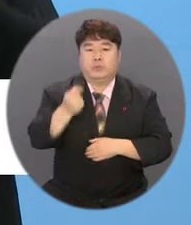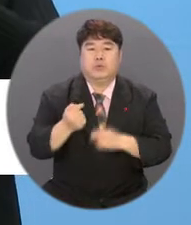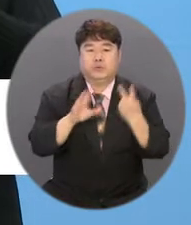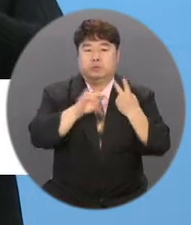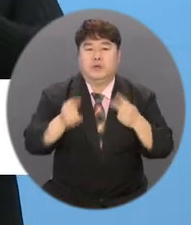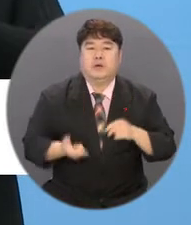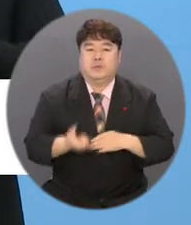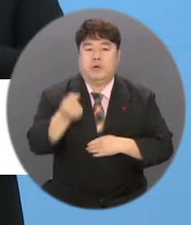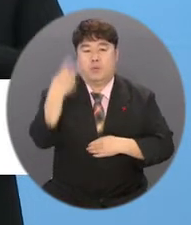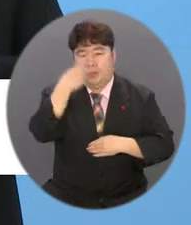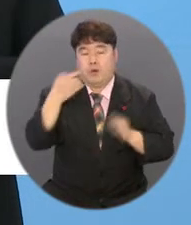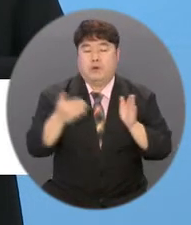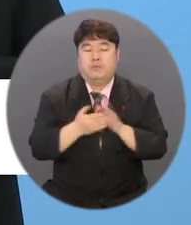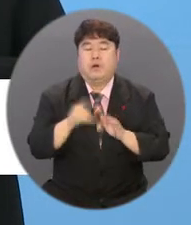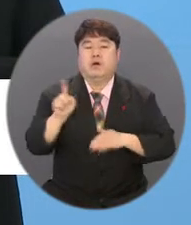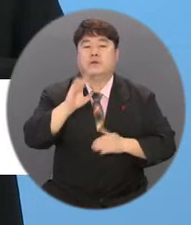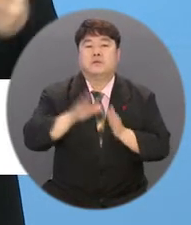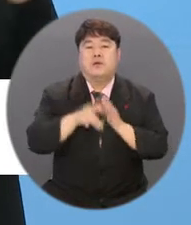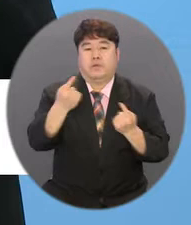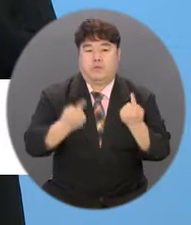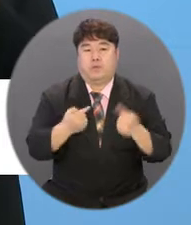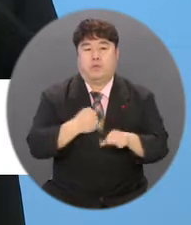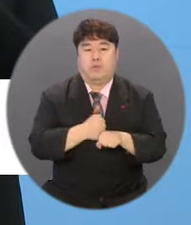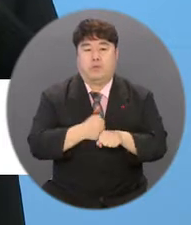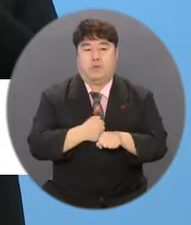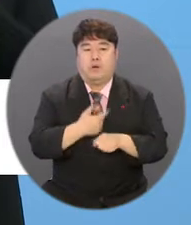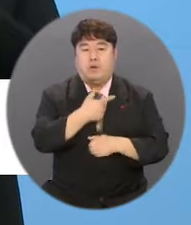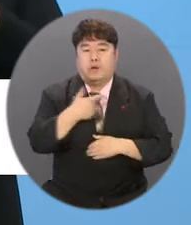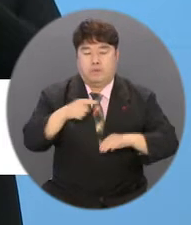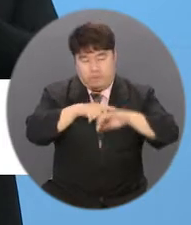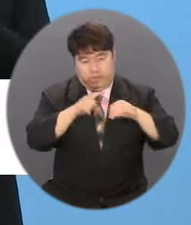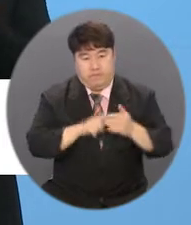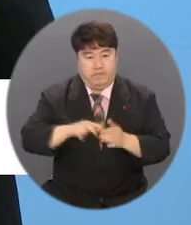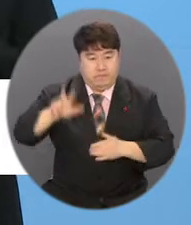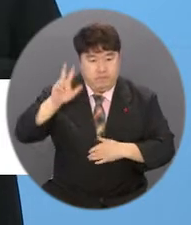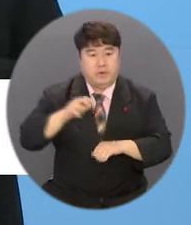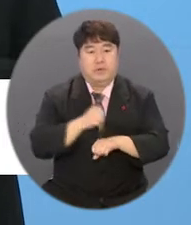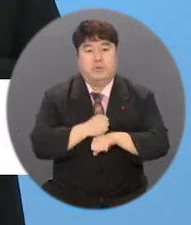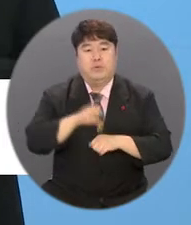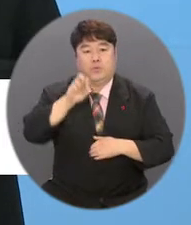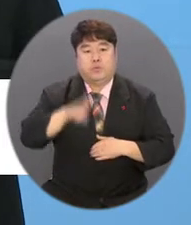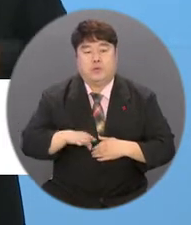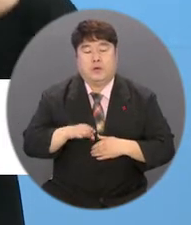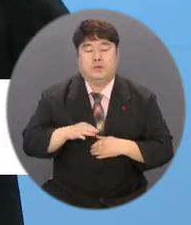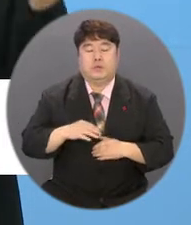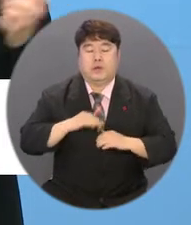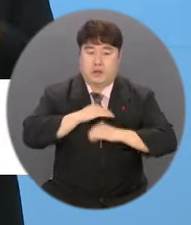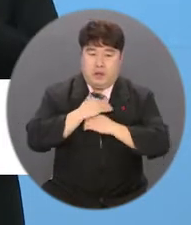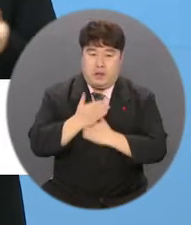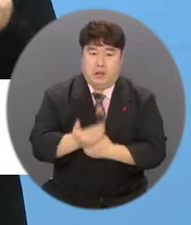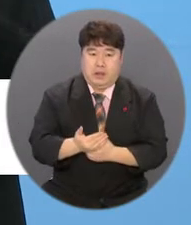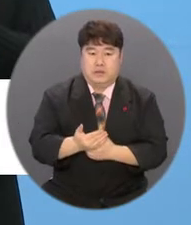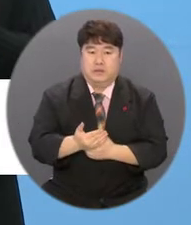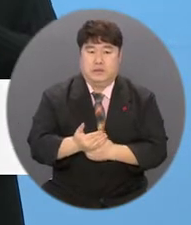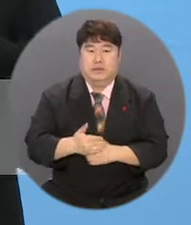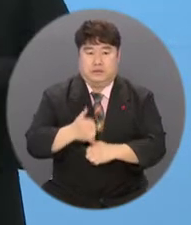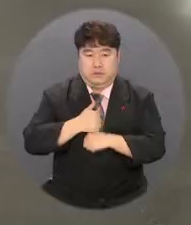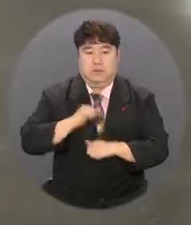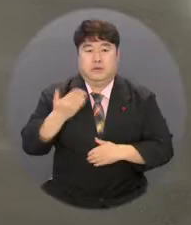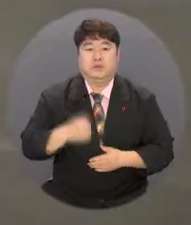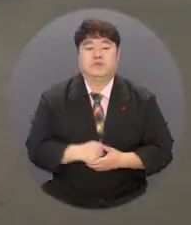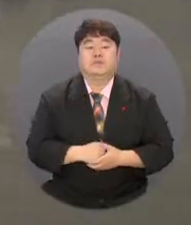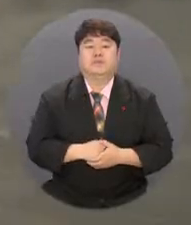확인돼서 그 어느 때보다 비상한 각오로 광주 공동체의 안전을 지켜내야 할